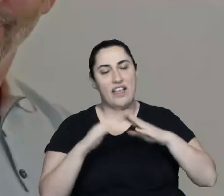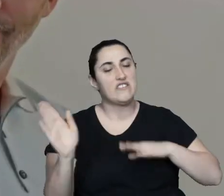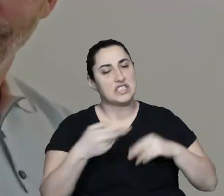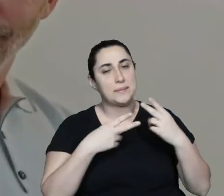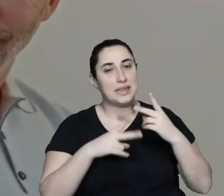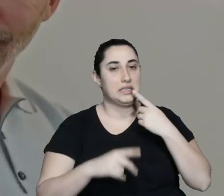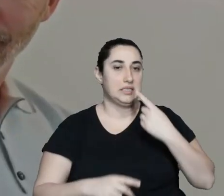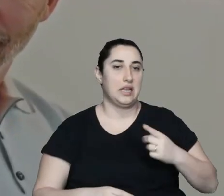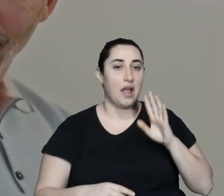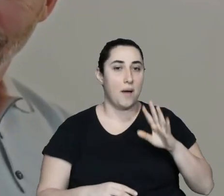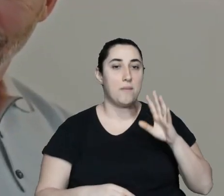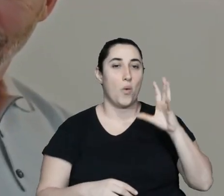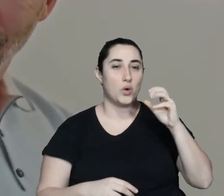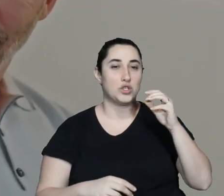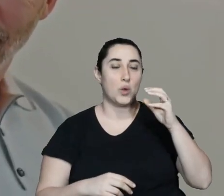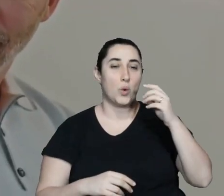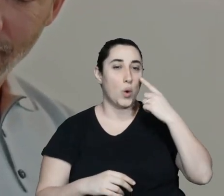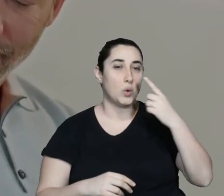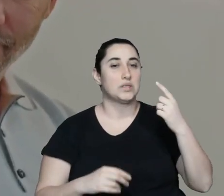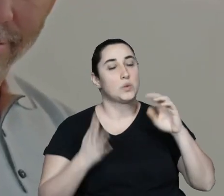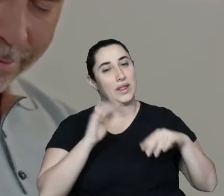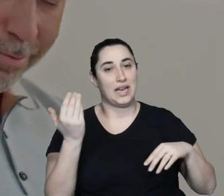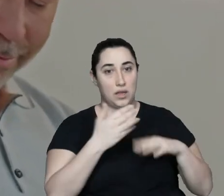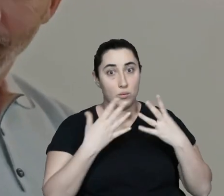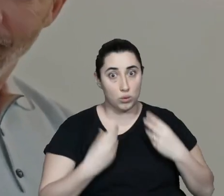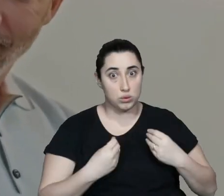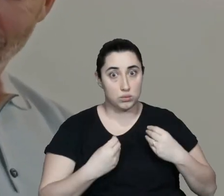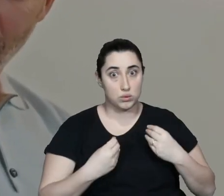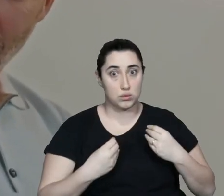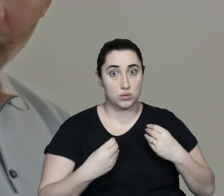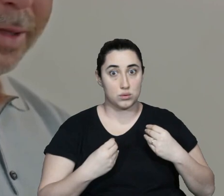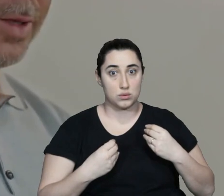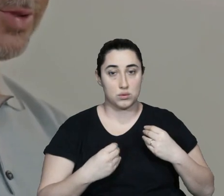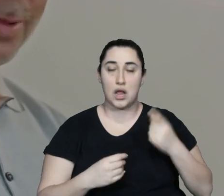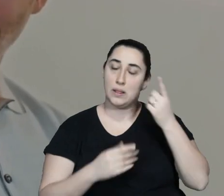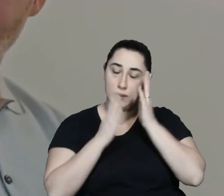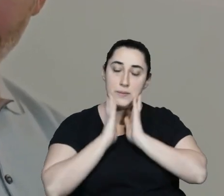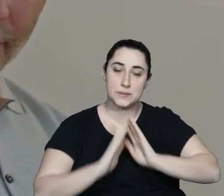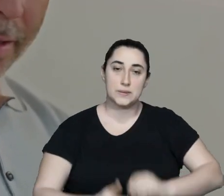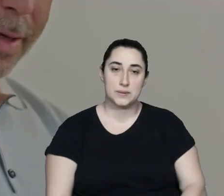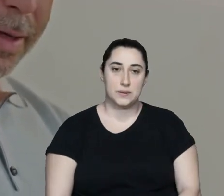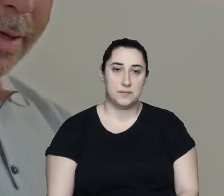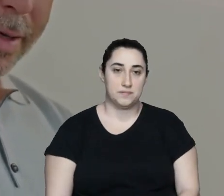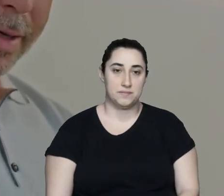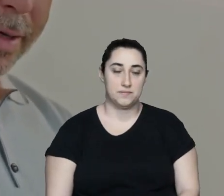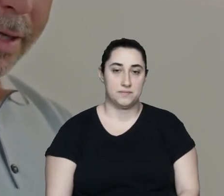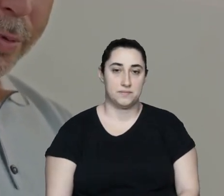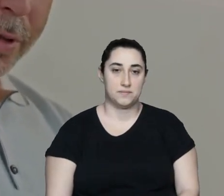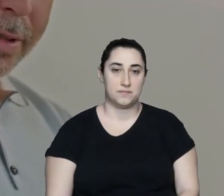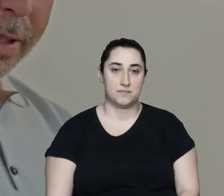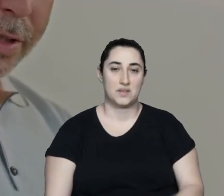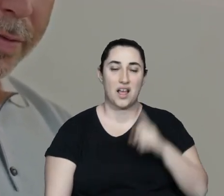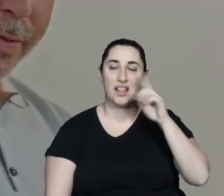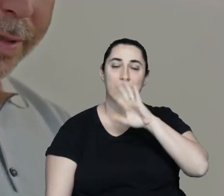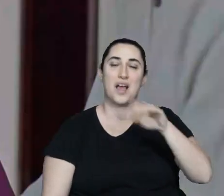götürebileceğimizi söyledi. Ama hocam da bir görsün, ondan sonra götürürüz, olur mu? Allah'a şükür. Allah